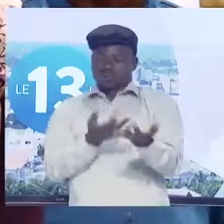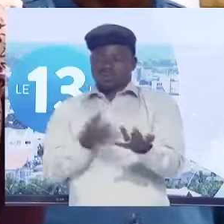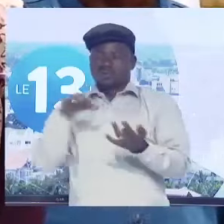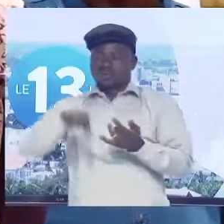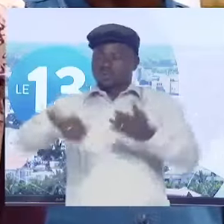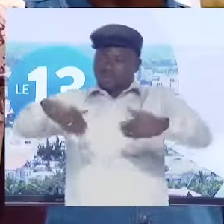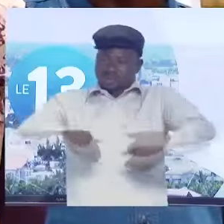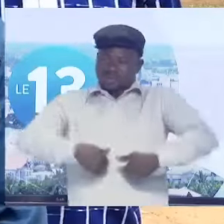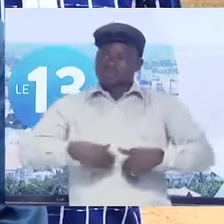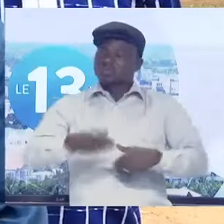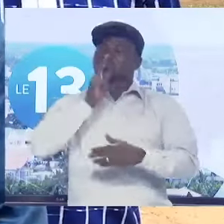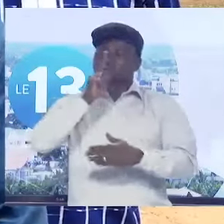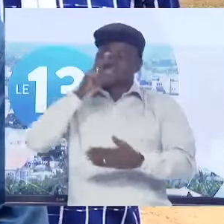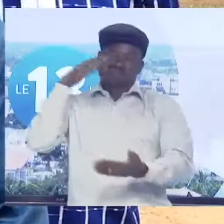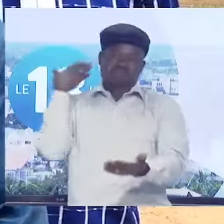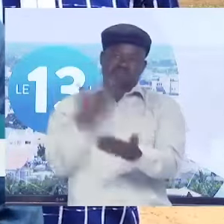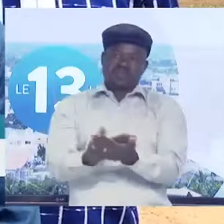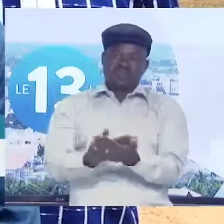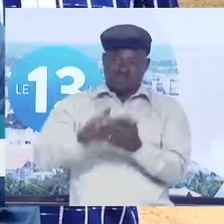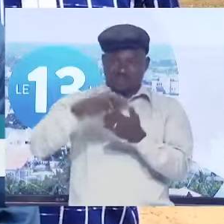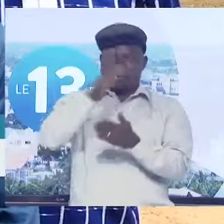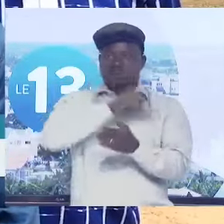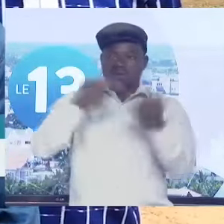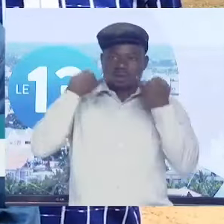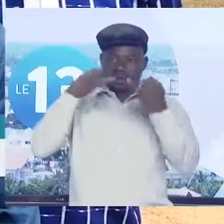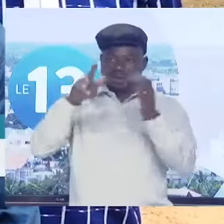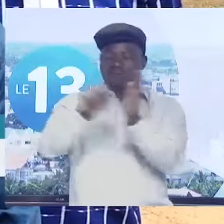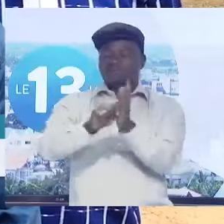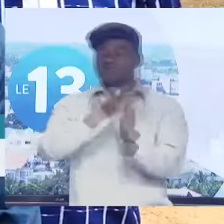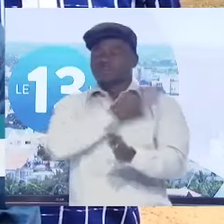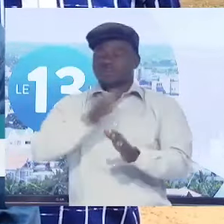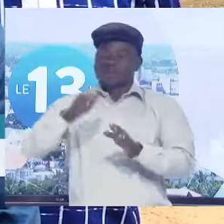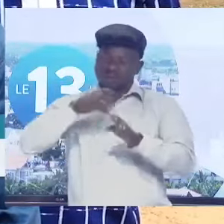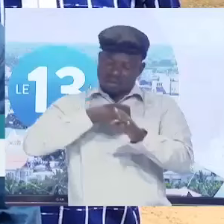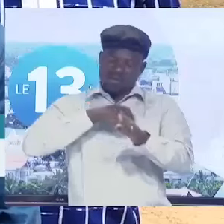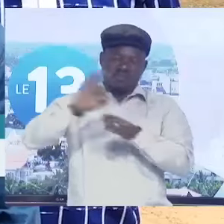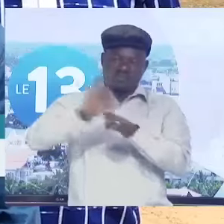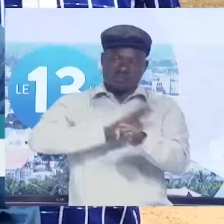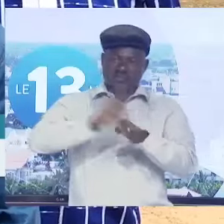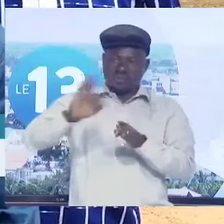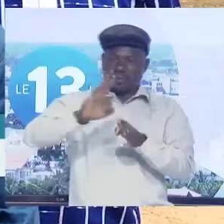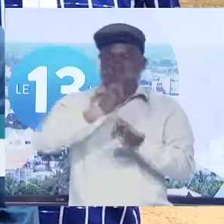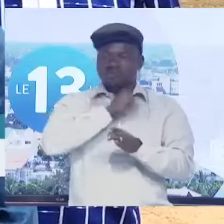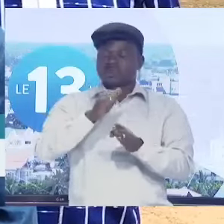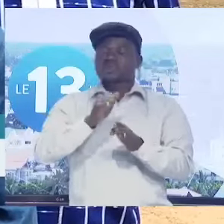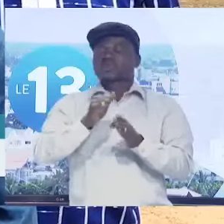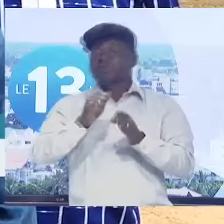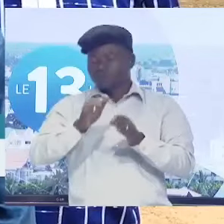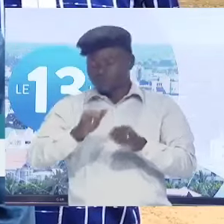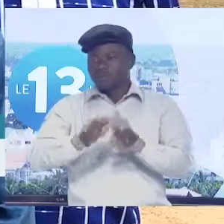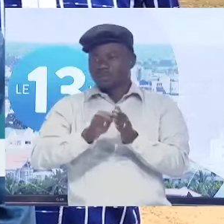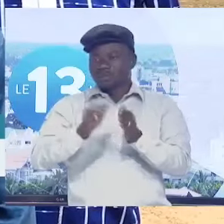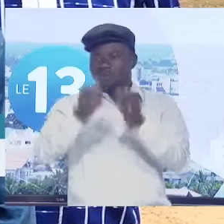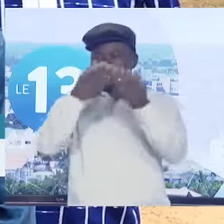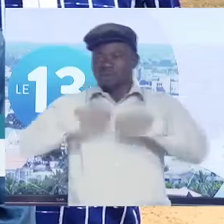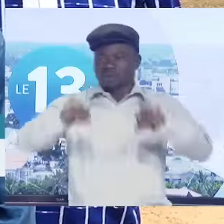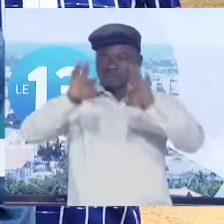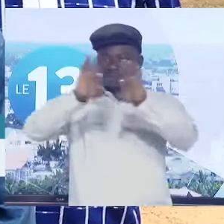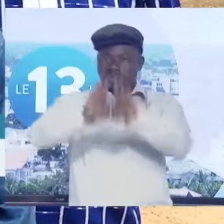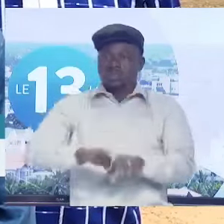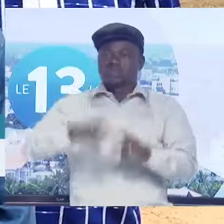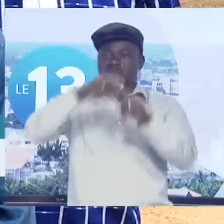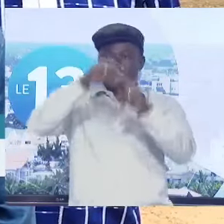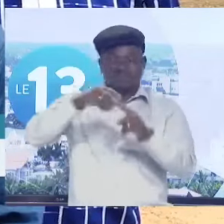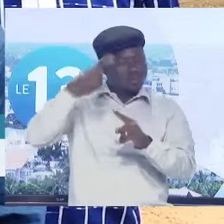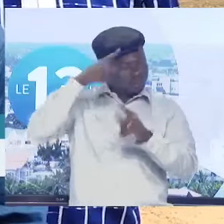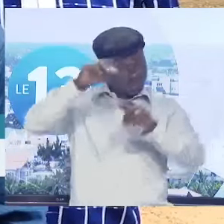soient suffisamment outillés. Il accorde une importance particulière pour toutes les questions de la jeunesse et le département s'est